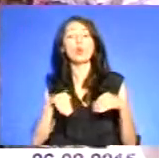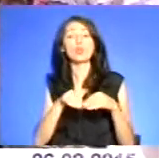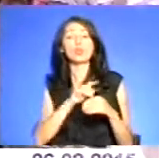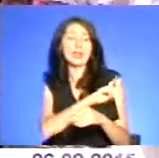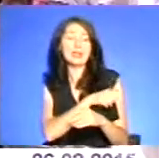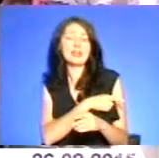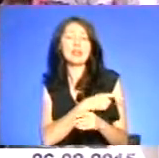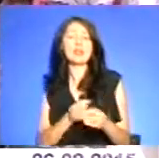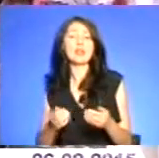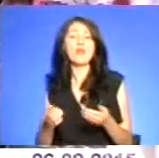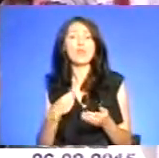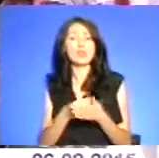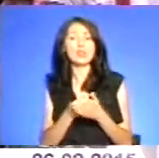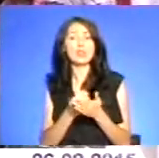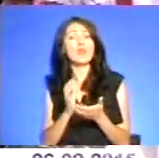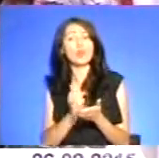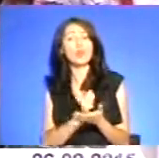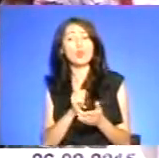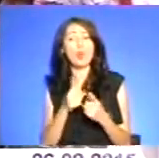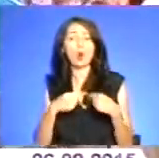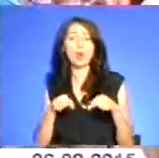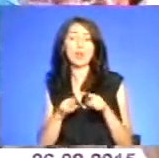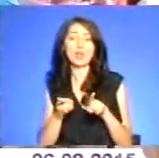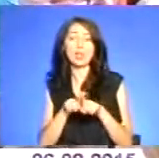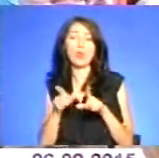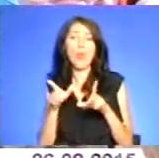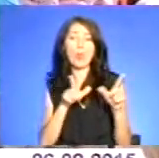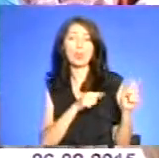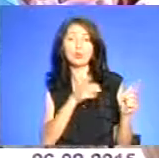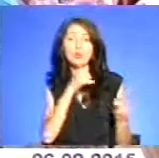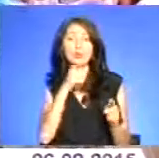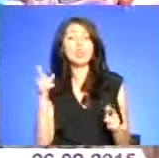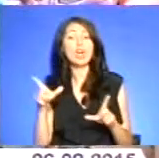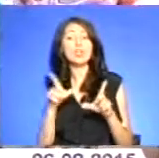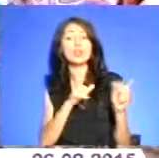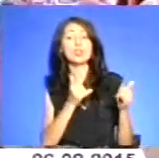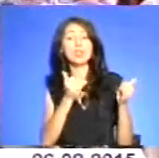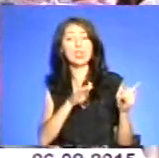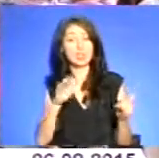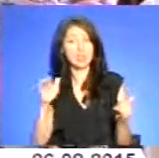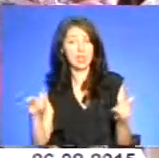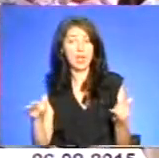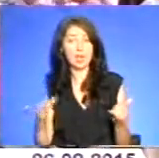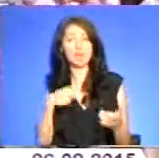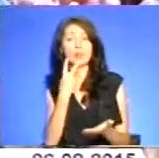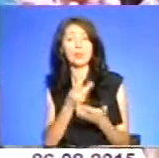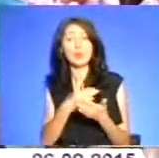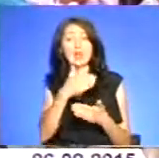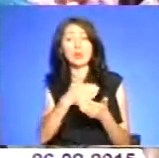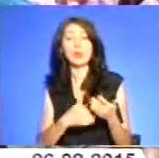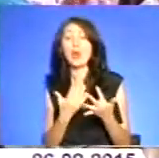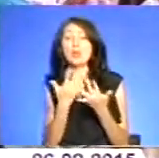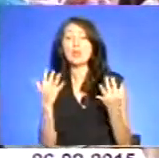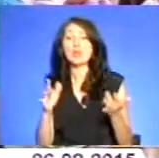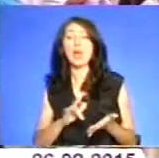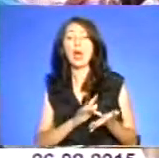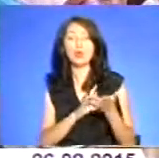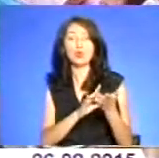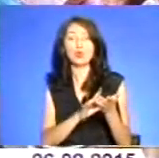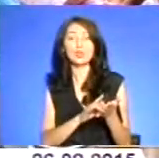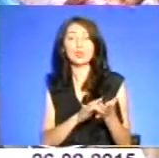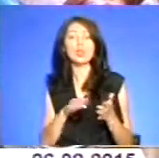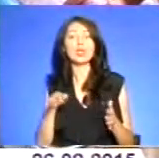і фінансові ресурси, щоб організувати цю поїздку. Під час поїздки для дітей передбачено програмою різноманітні екскурсії,